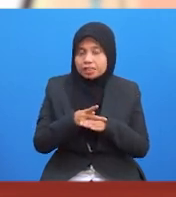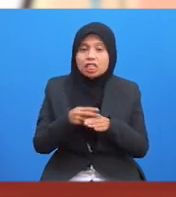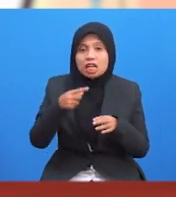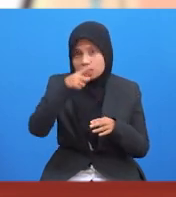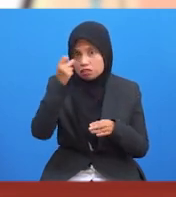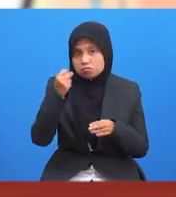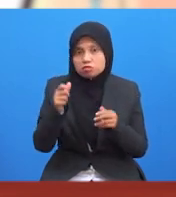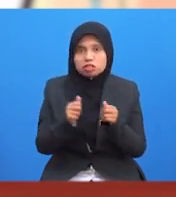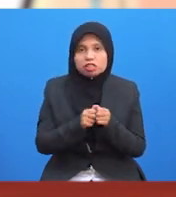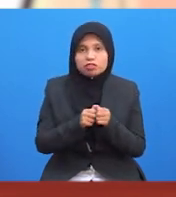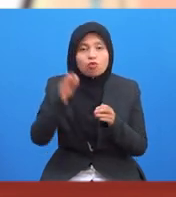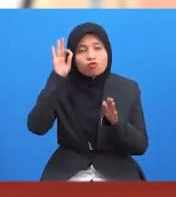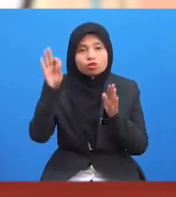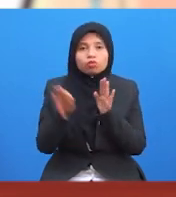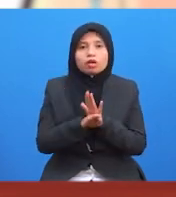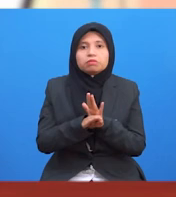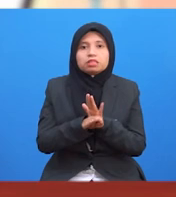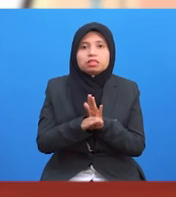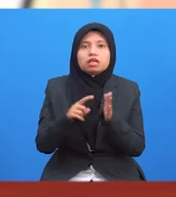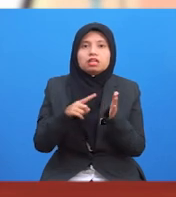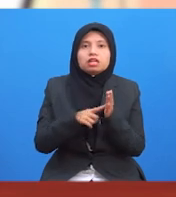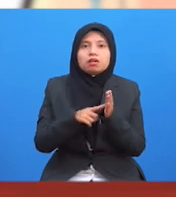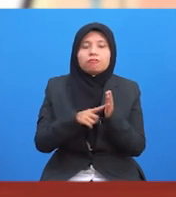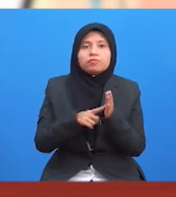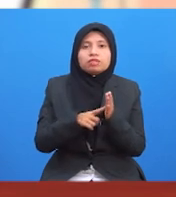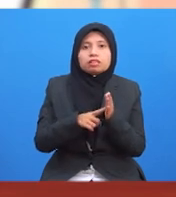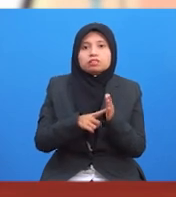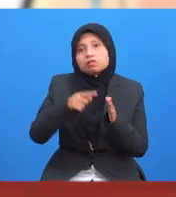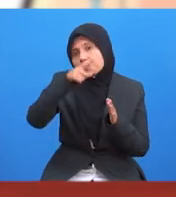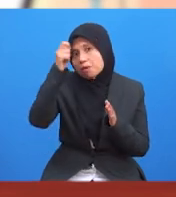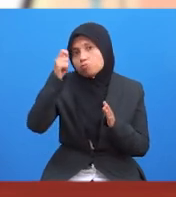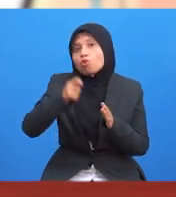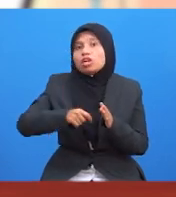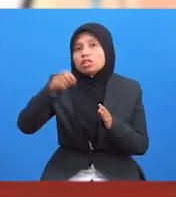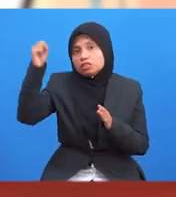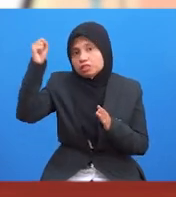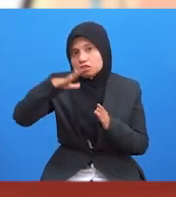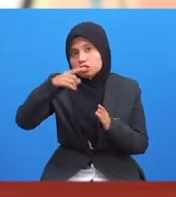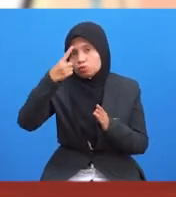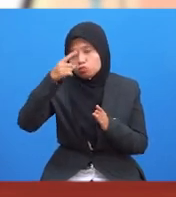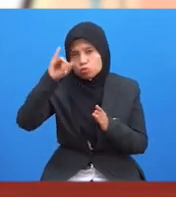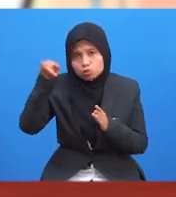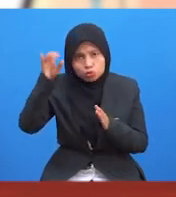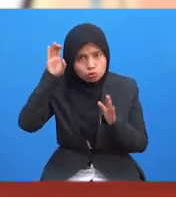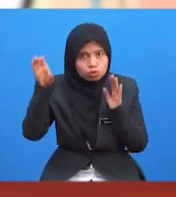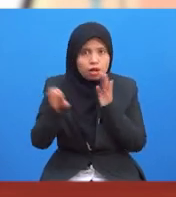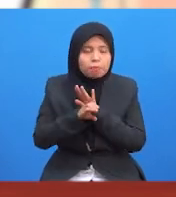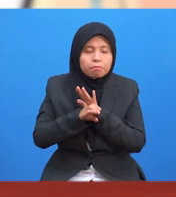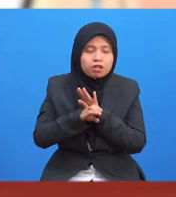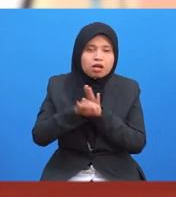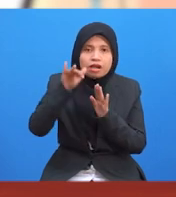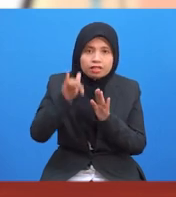fotografi. Ini berkaitan dengan faktor cahaya sebenarnya. Bagi seorang jurugambar yang